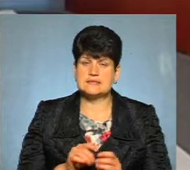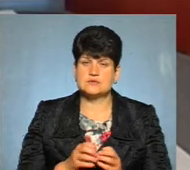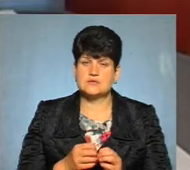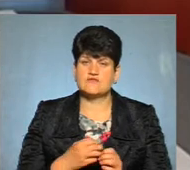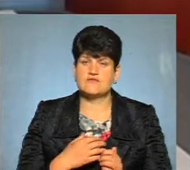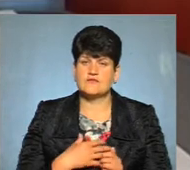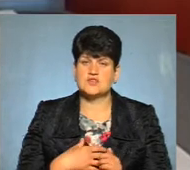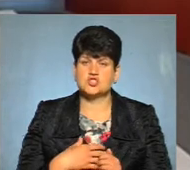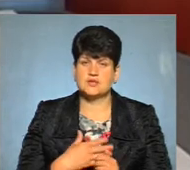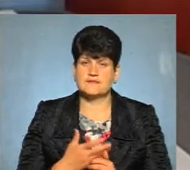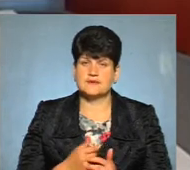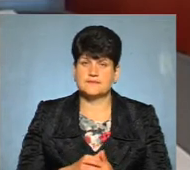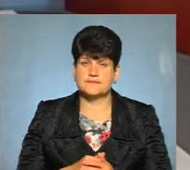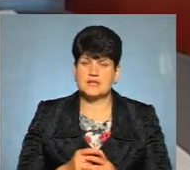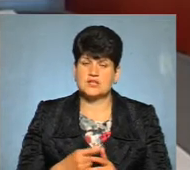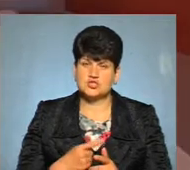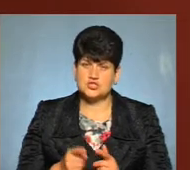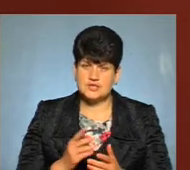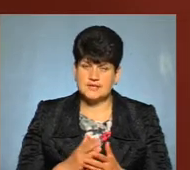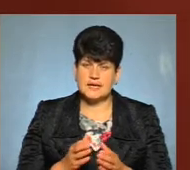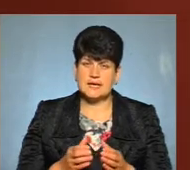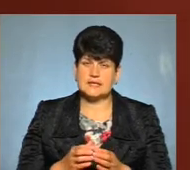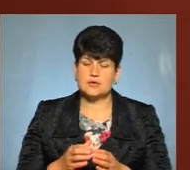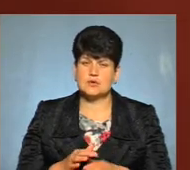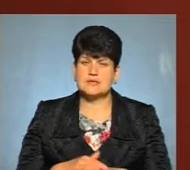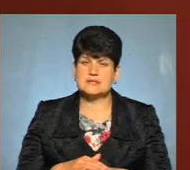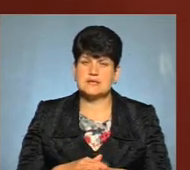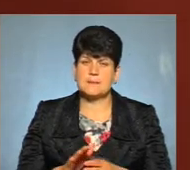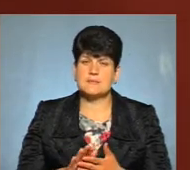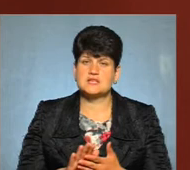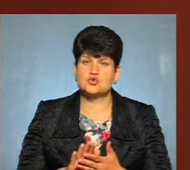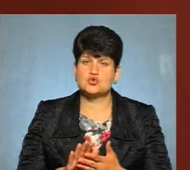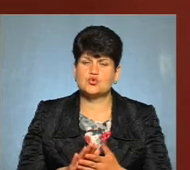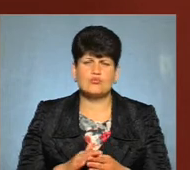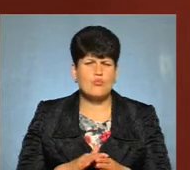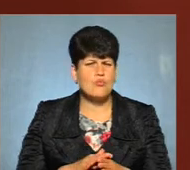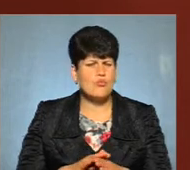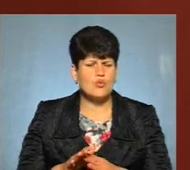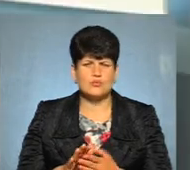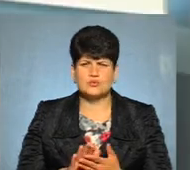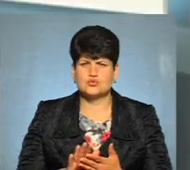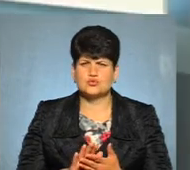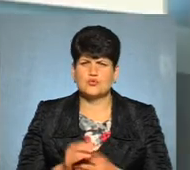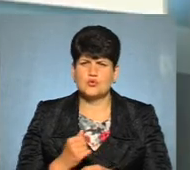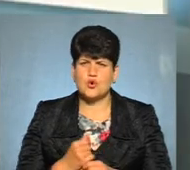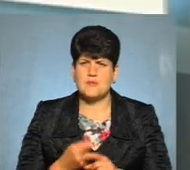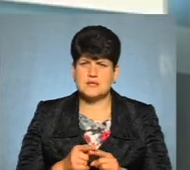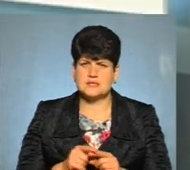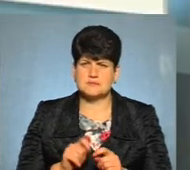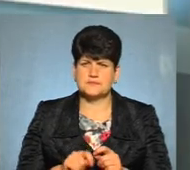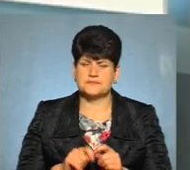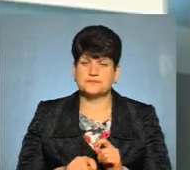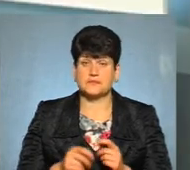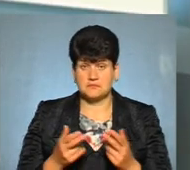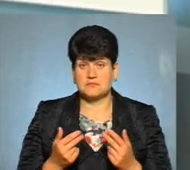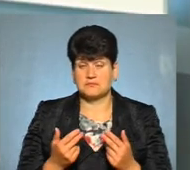важливий. А чи є певні якісь категорії населення, яким безкоштовно абсолютно робиться цей тест? Не